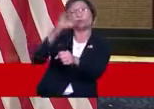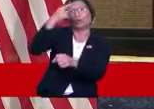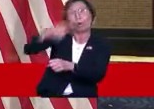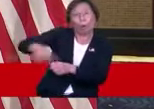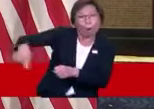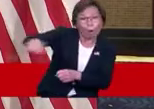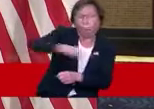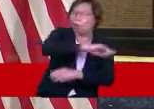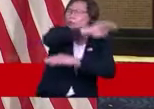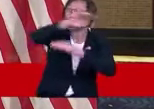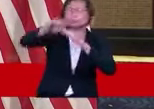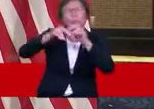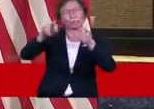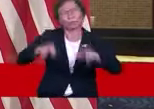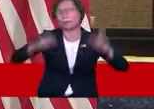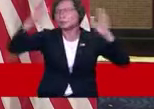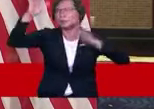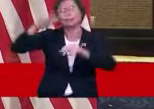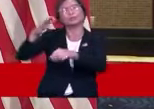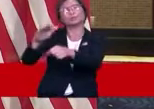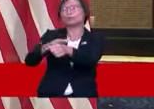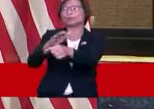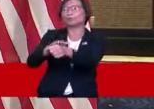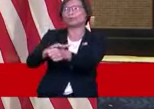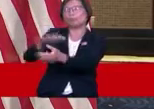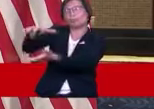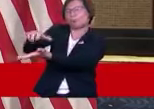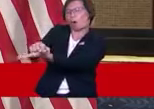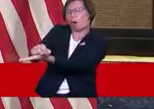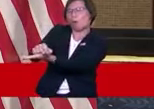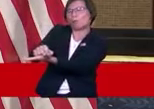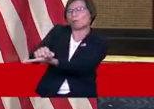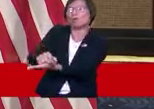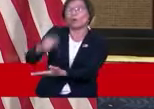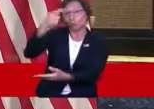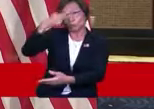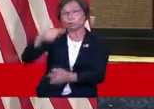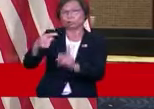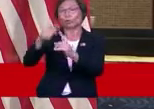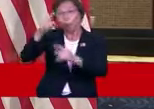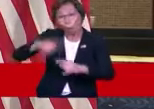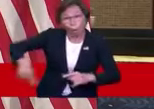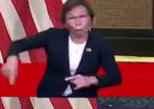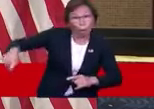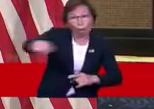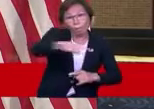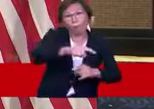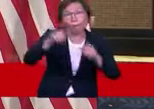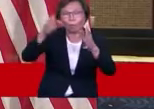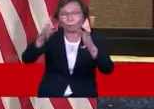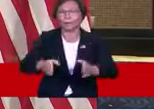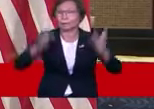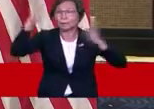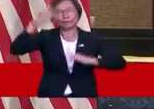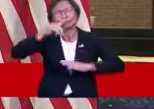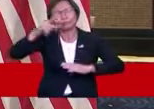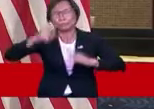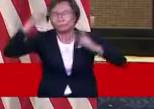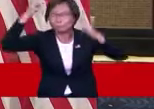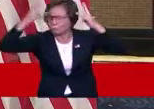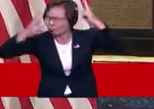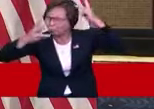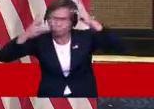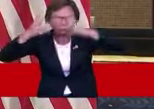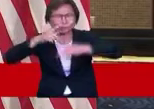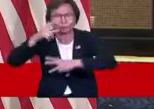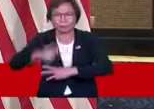sekalian warga rakyat blazer itu on my fellow malaysians i don't have to worry